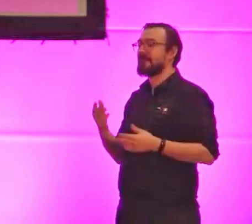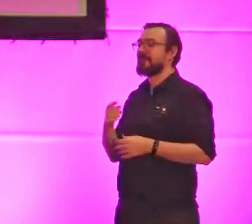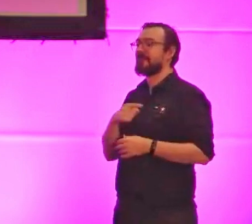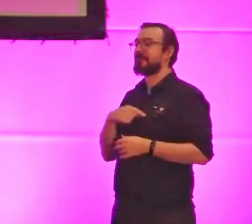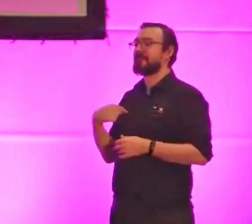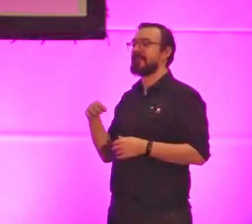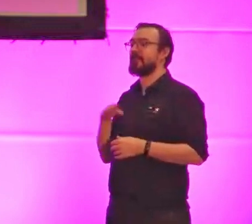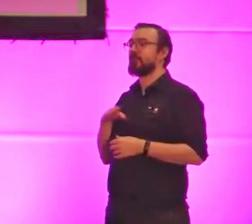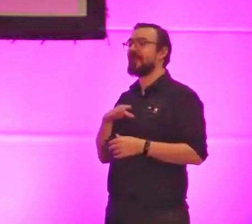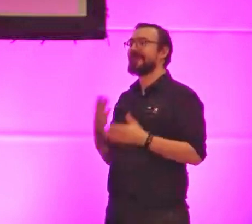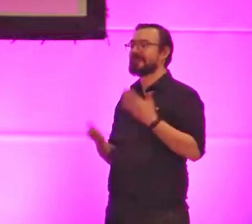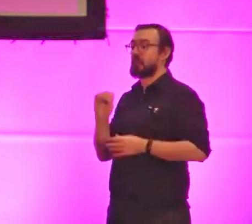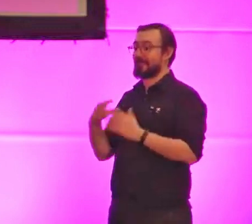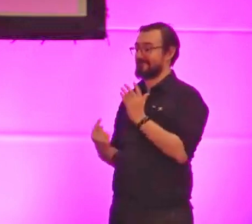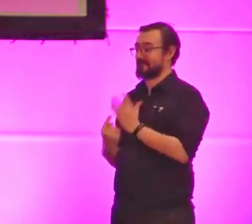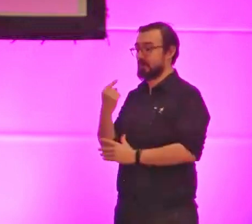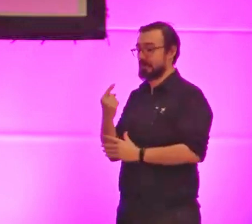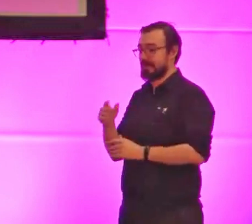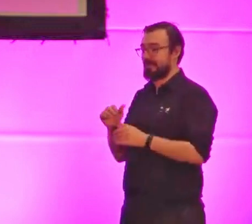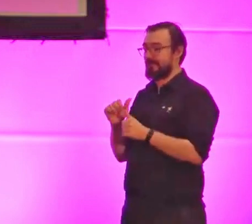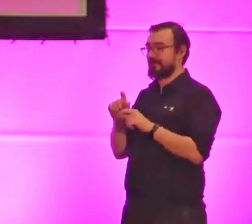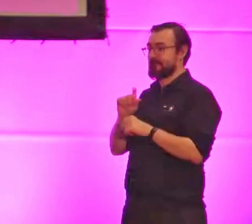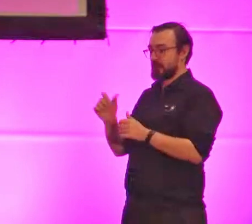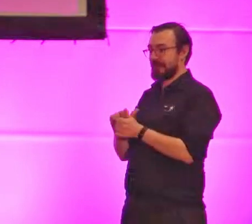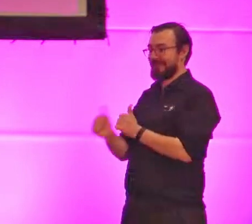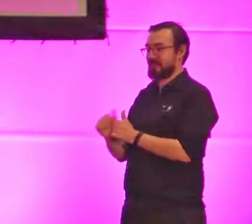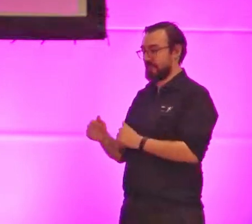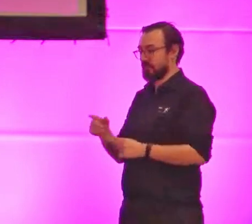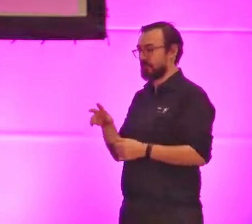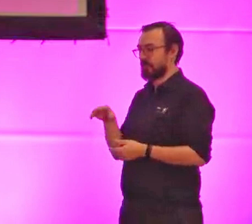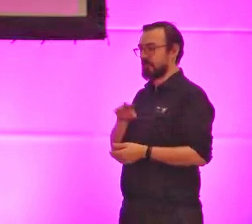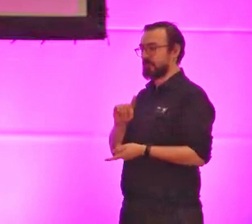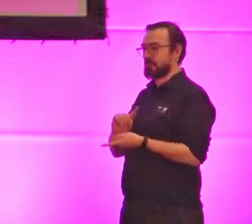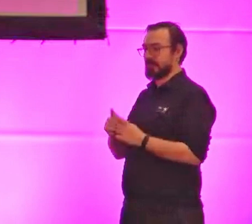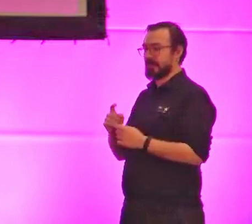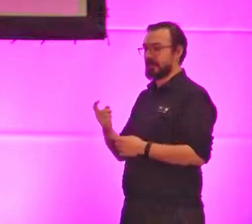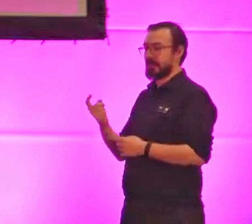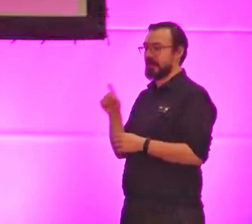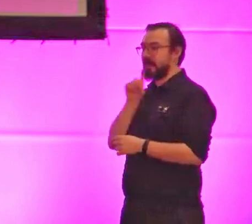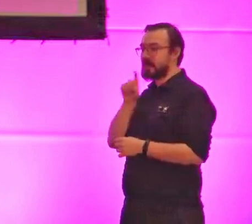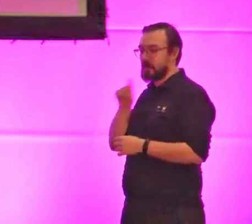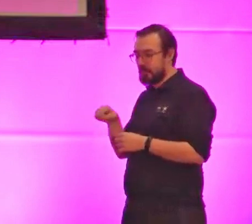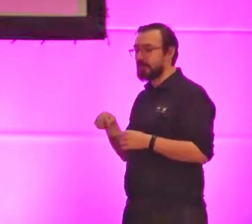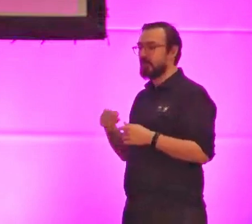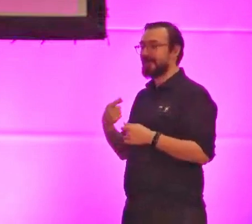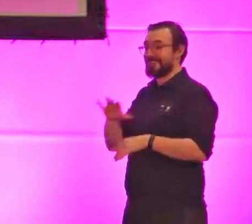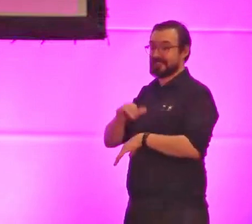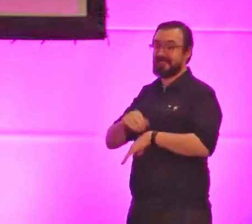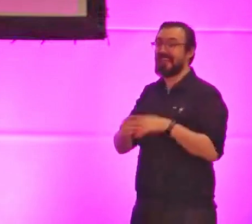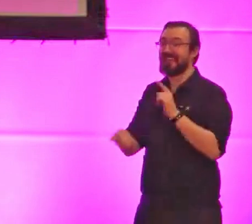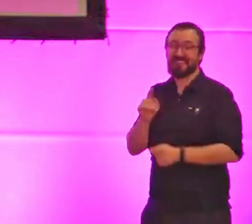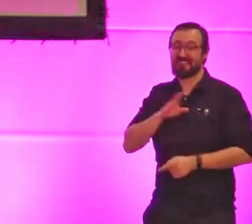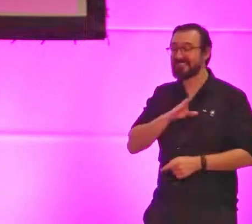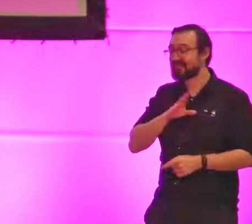har, det är ju ganska ovanligt då att företagsledare står inför den här typen av anklagelser. Och i Sverige vet jag inte om det kanske finns,